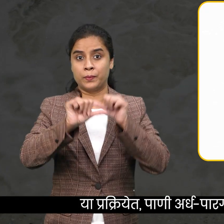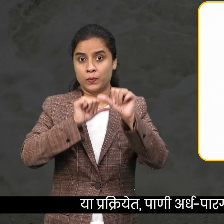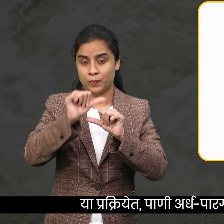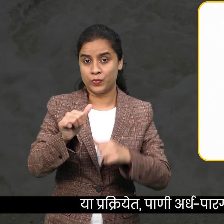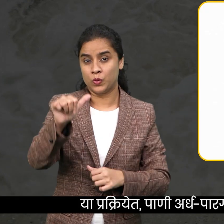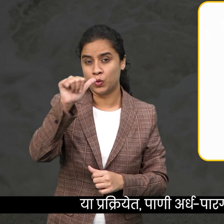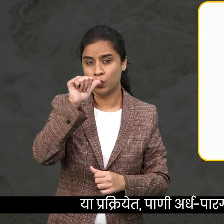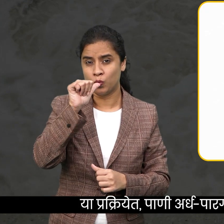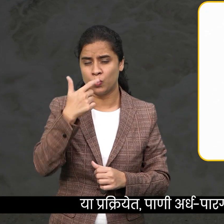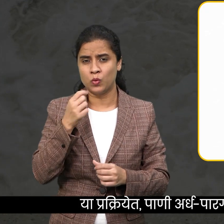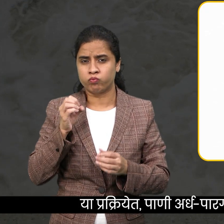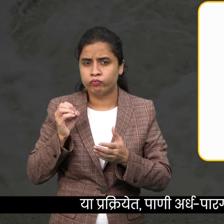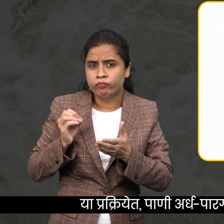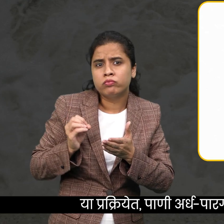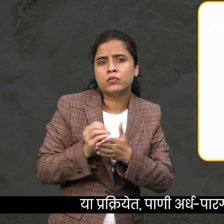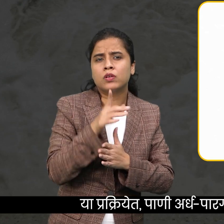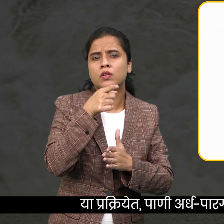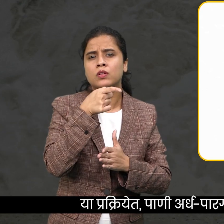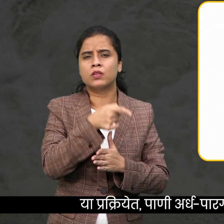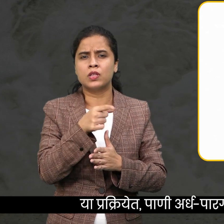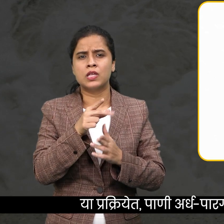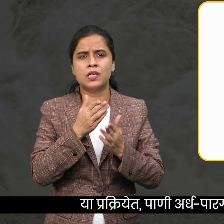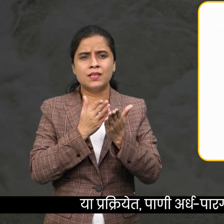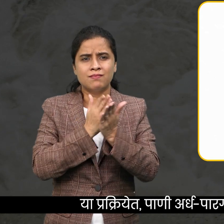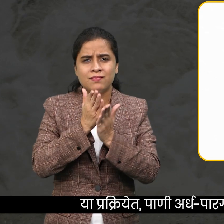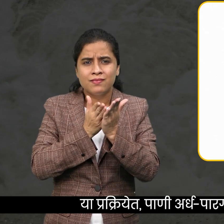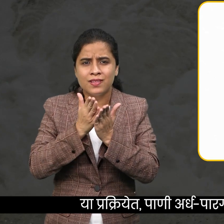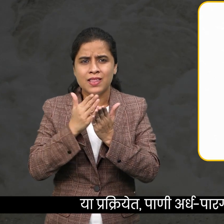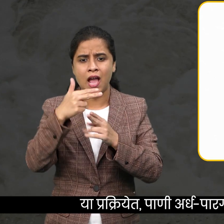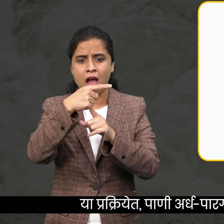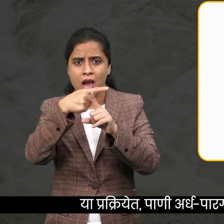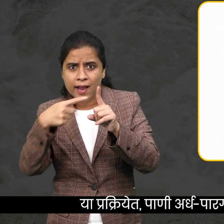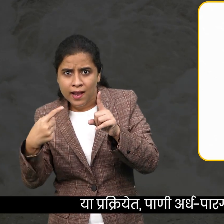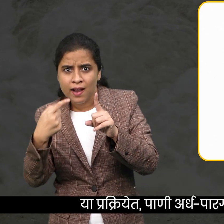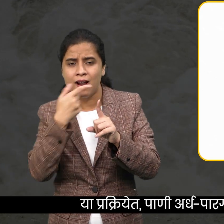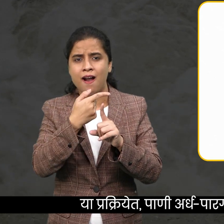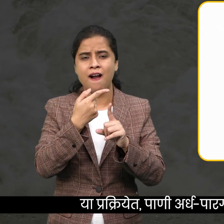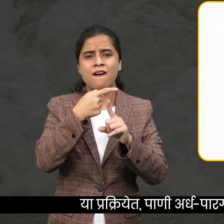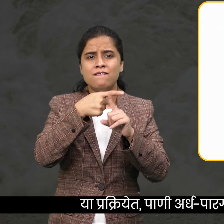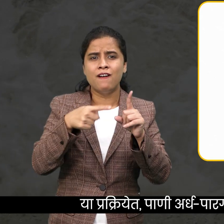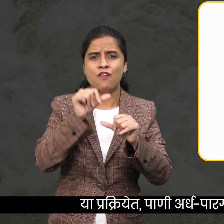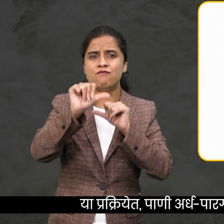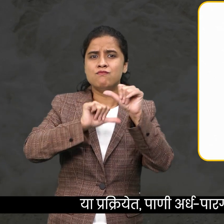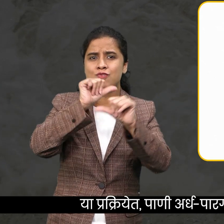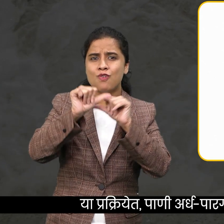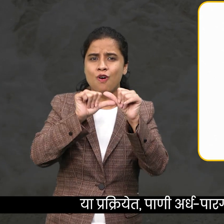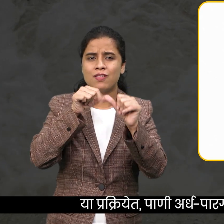या प्रक्रियेत पाणी अर्धपारगम्य पडद्याद्वारे जबरदस्तीने ओढले जाते.